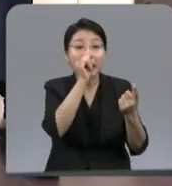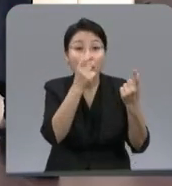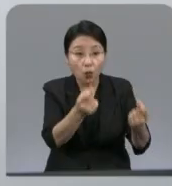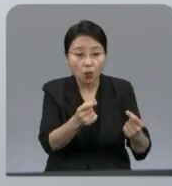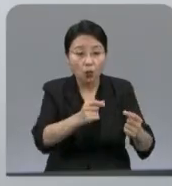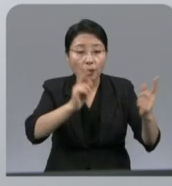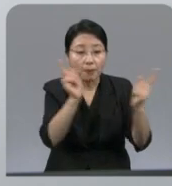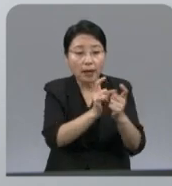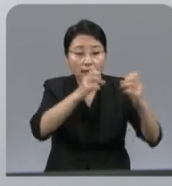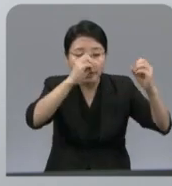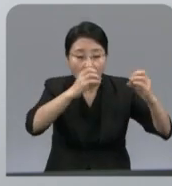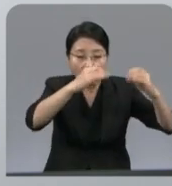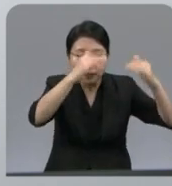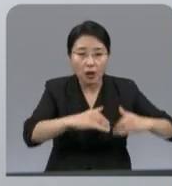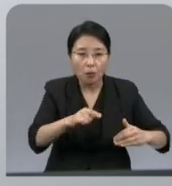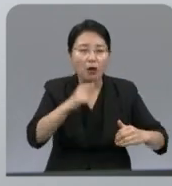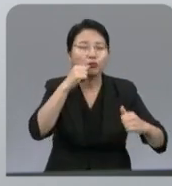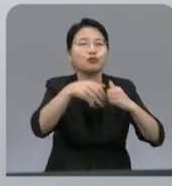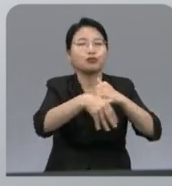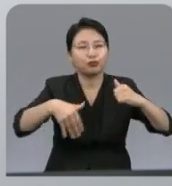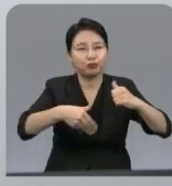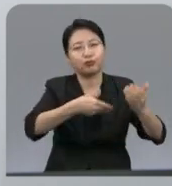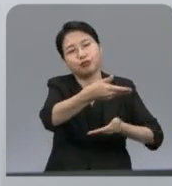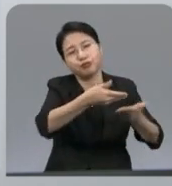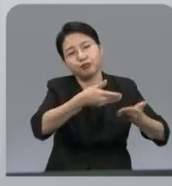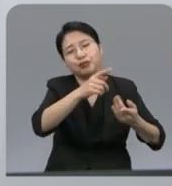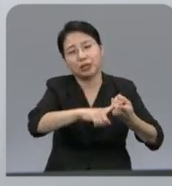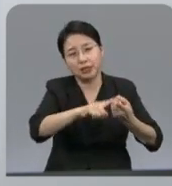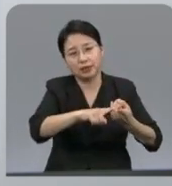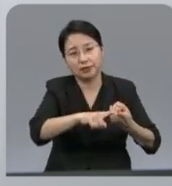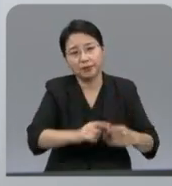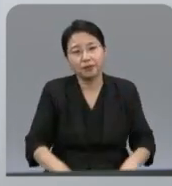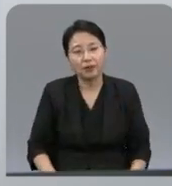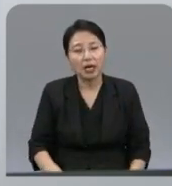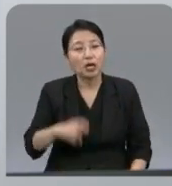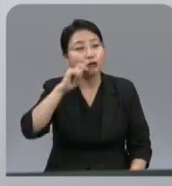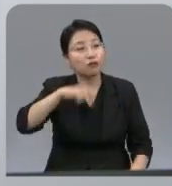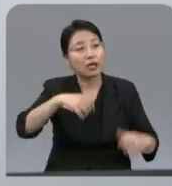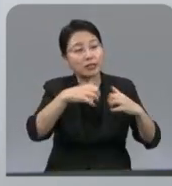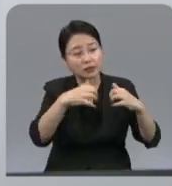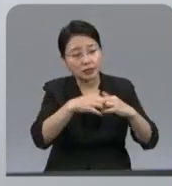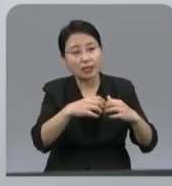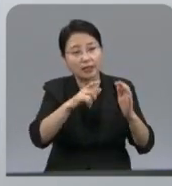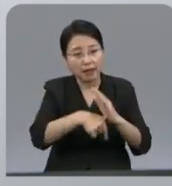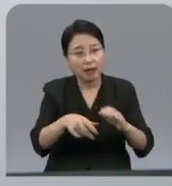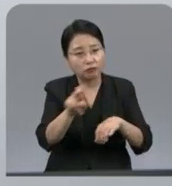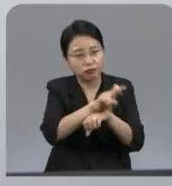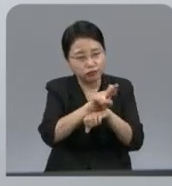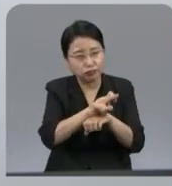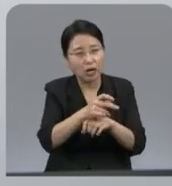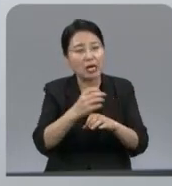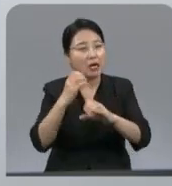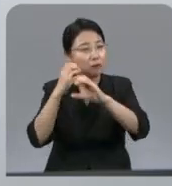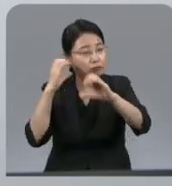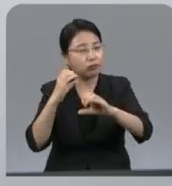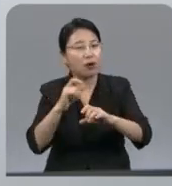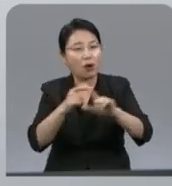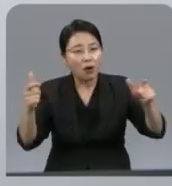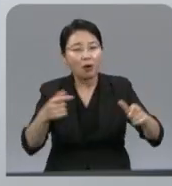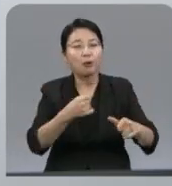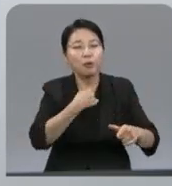кампусе Дальневосточного Федерального Университета на острове русский также что